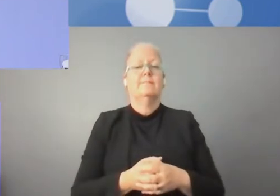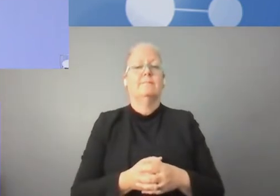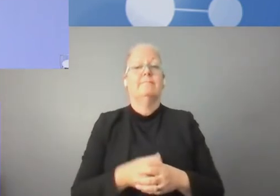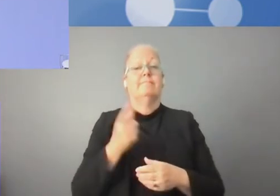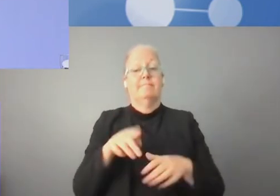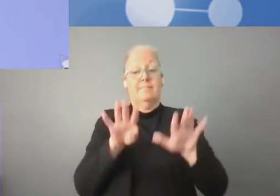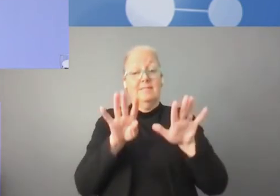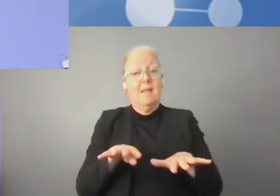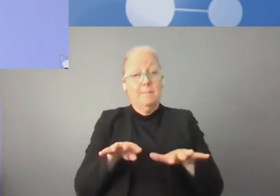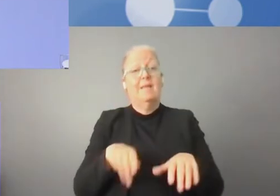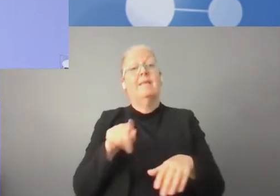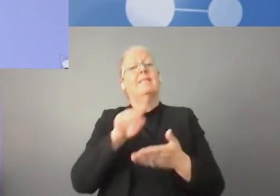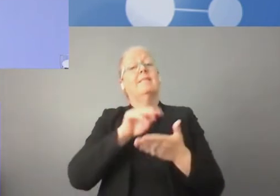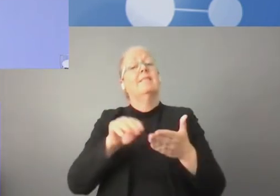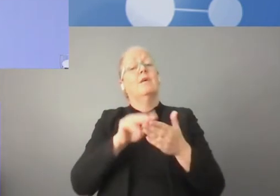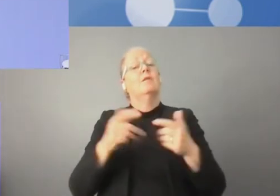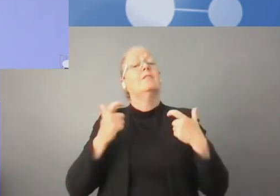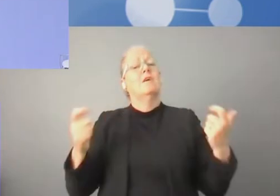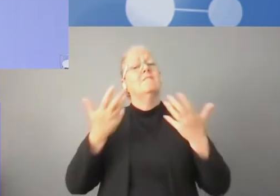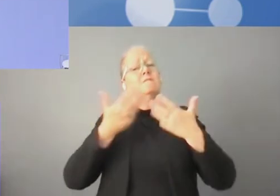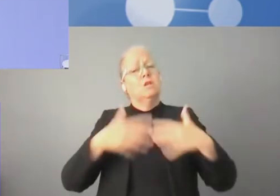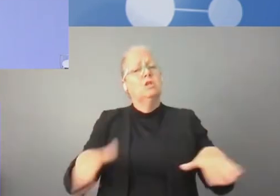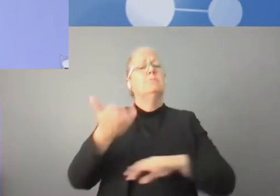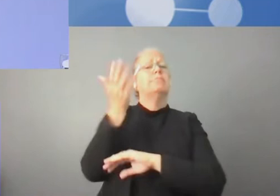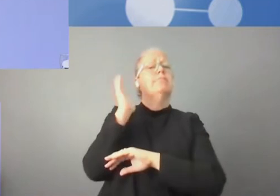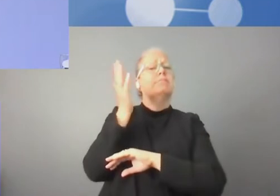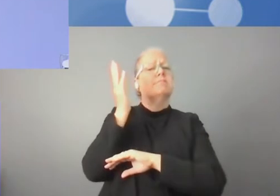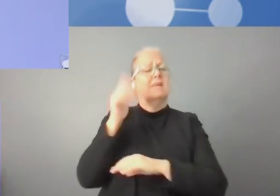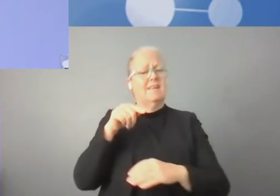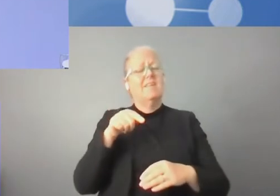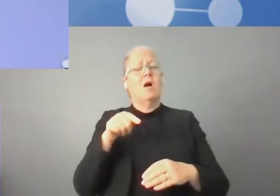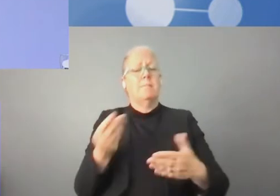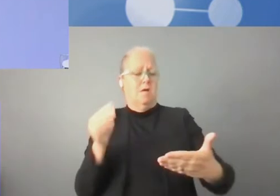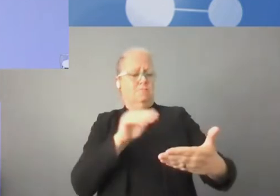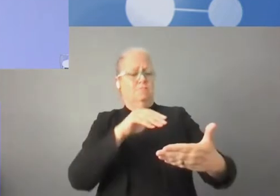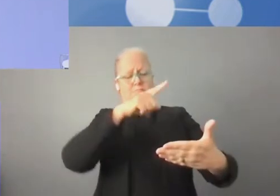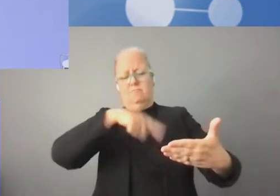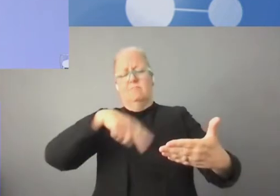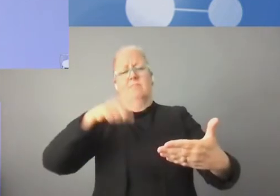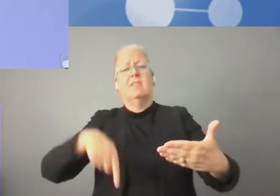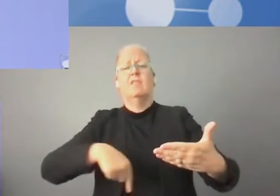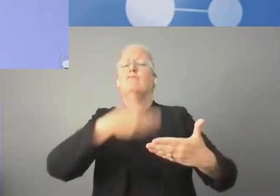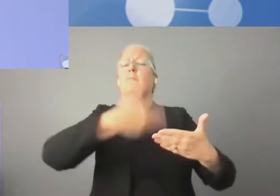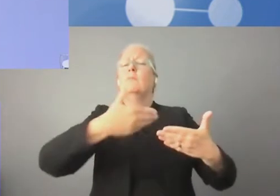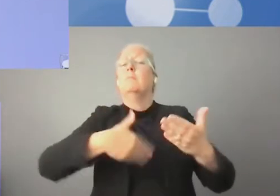我想加的是，在今年九月份，联合国秘书长